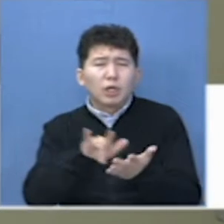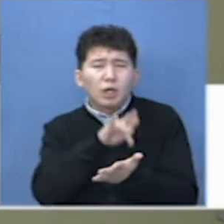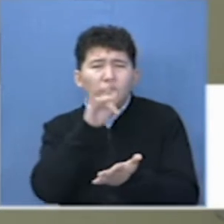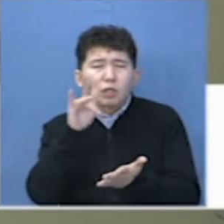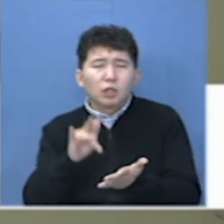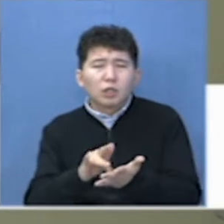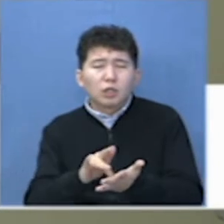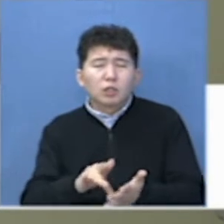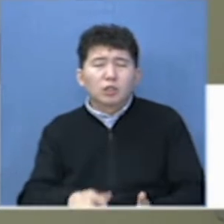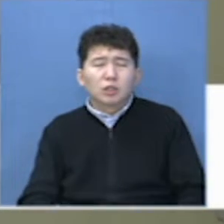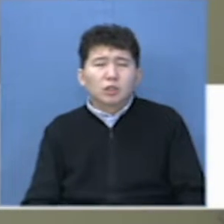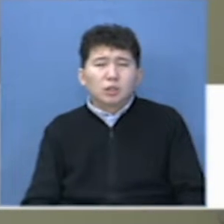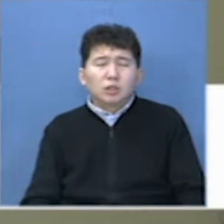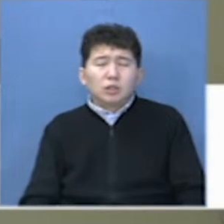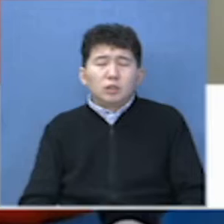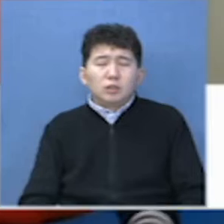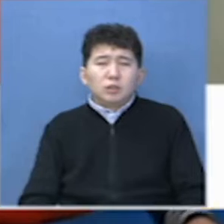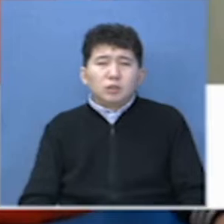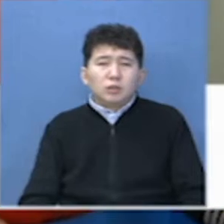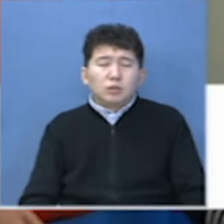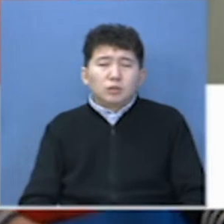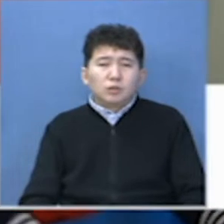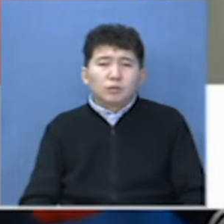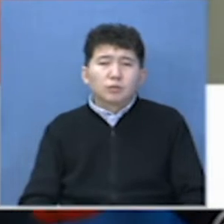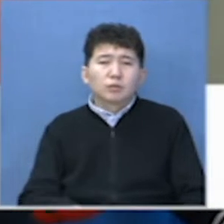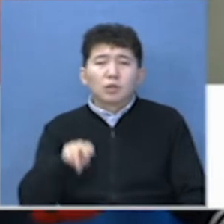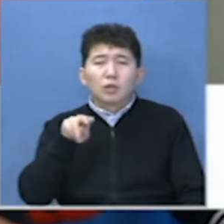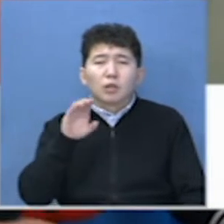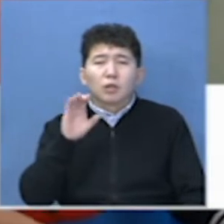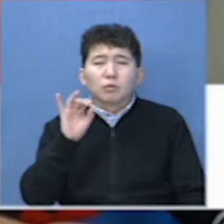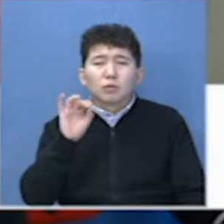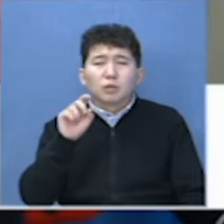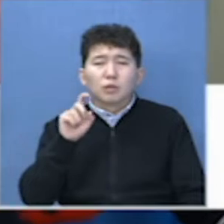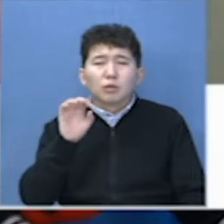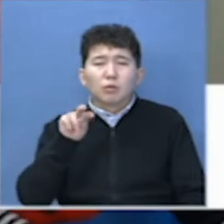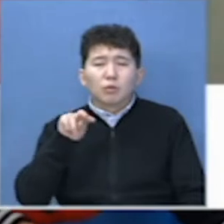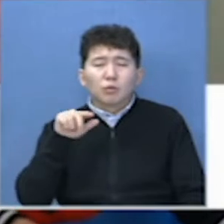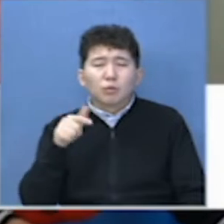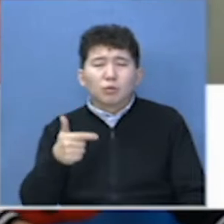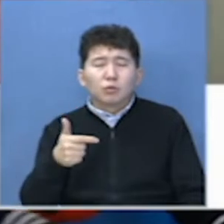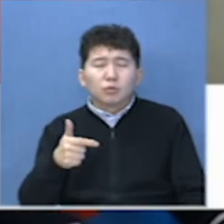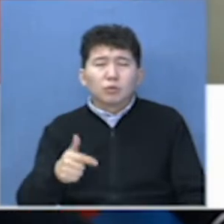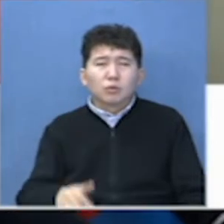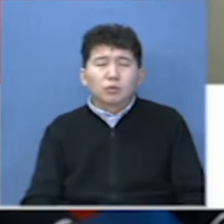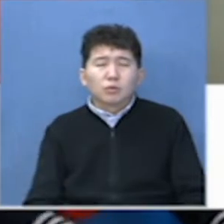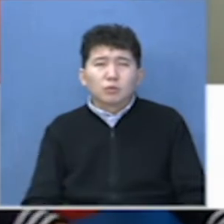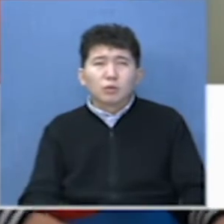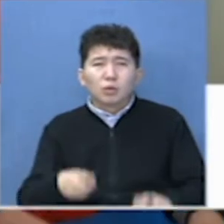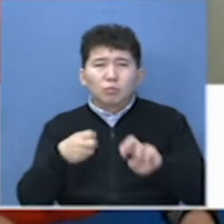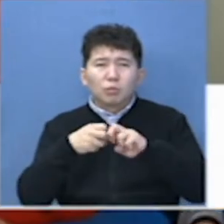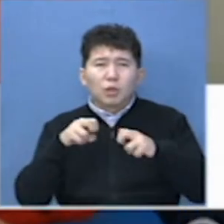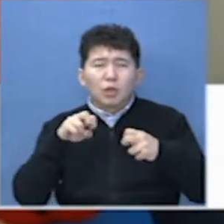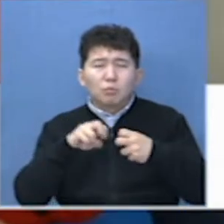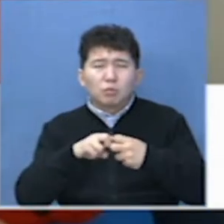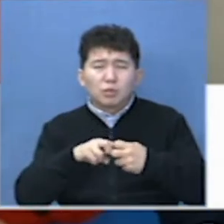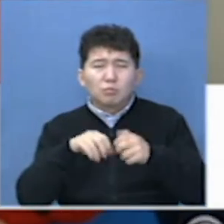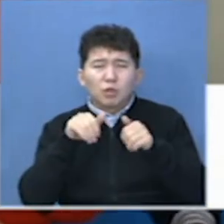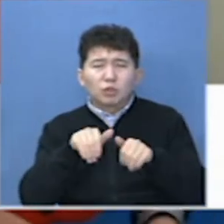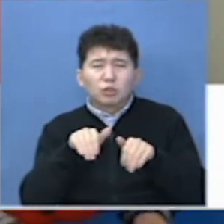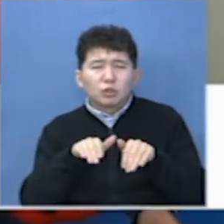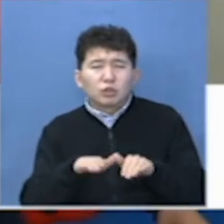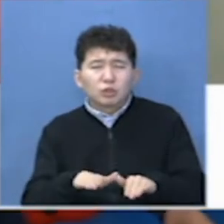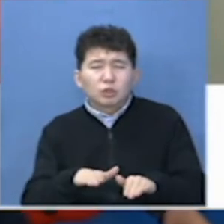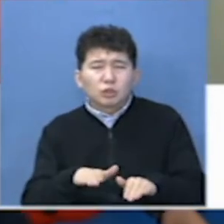тәжірибемді көрсету жатырмын. Көбіне психологқа жанын жеген күйзелістен арылып мазасын алған проблеманы шешу үшін барамыз.